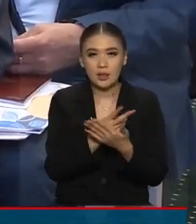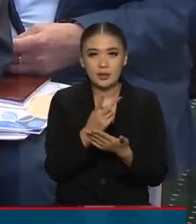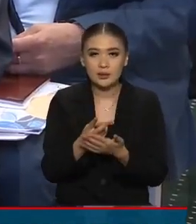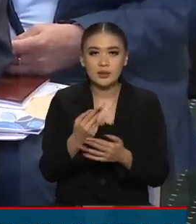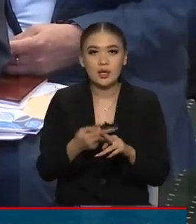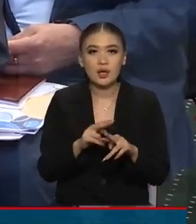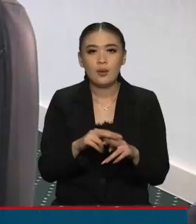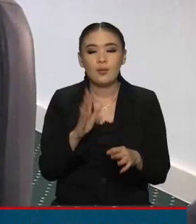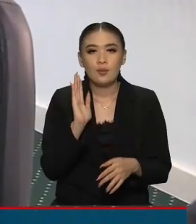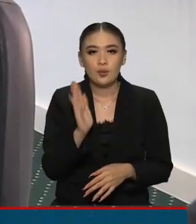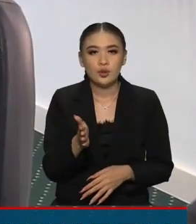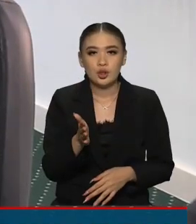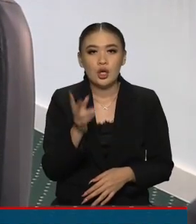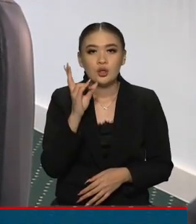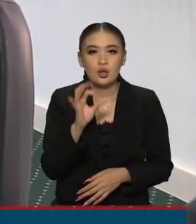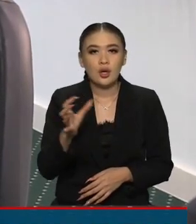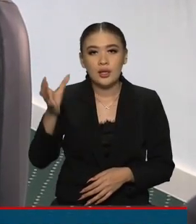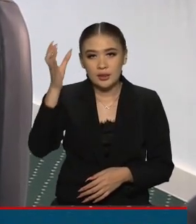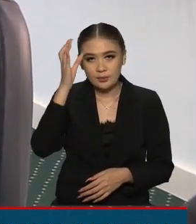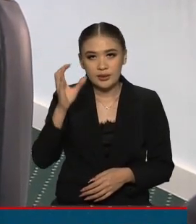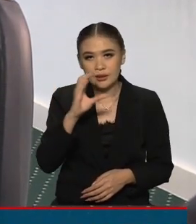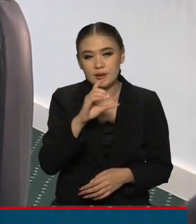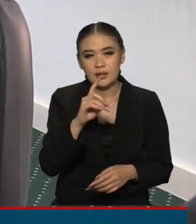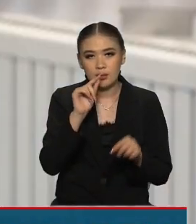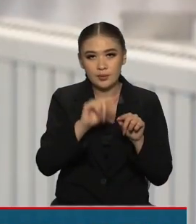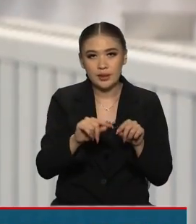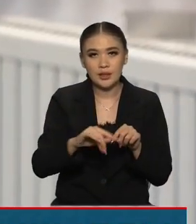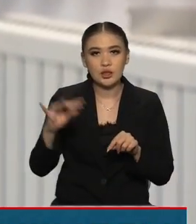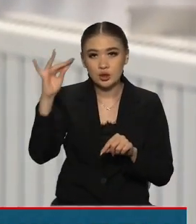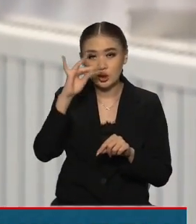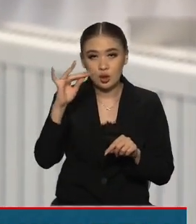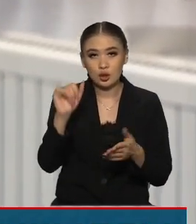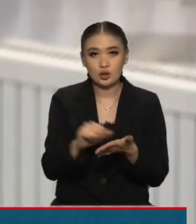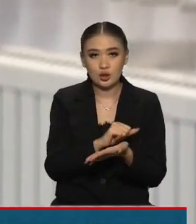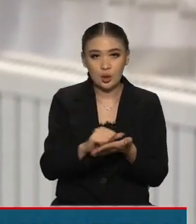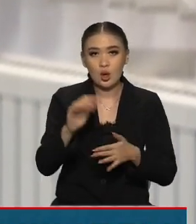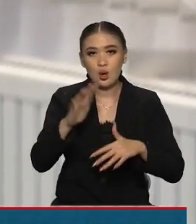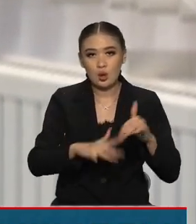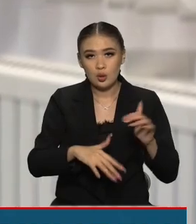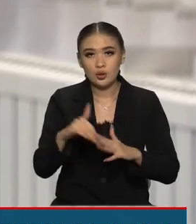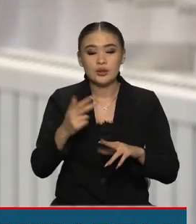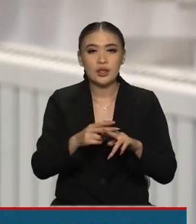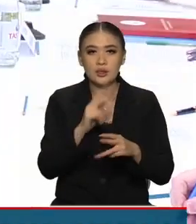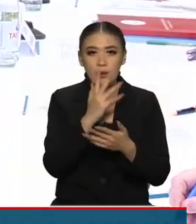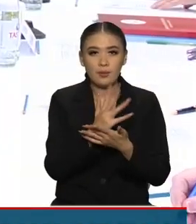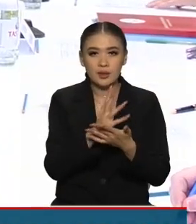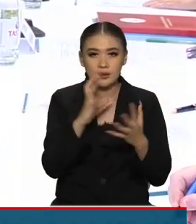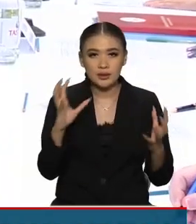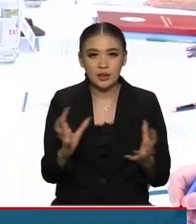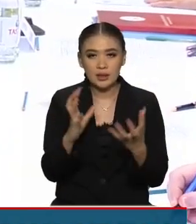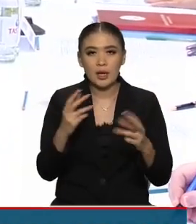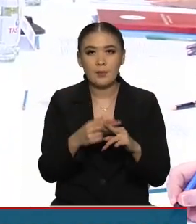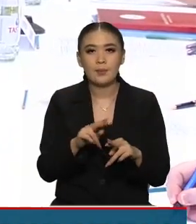үңілмек. Мұрағат қызметкерлері ғылыми зертханада тарихи құжаттар мен қолжазбалардың шашауын шығармай сақтайды.